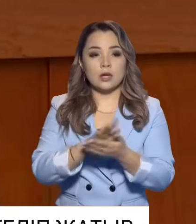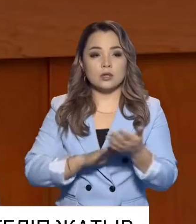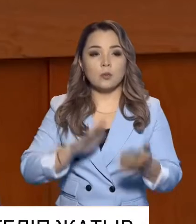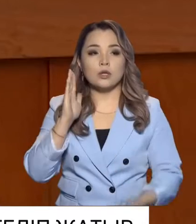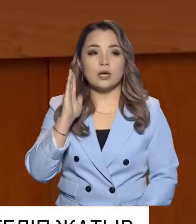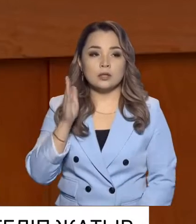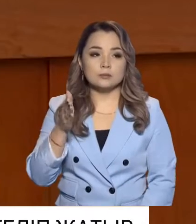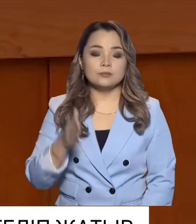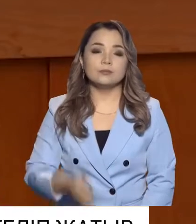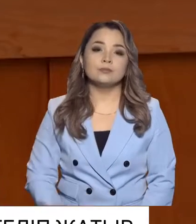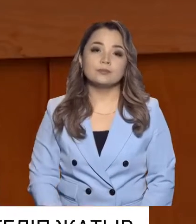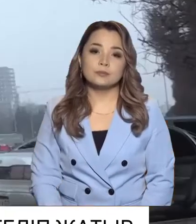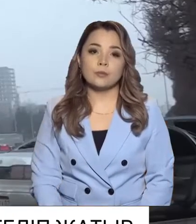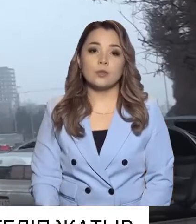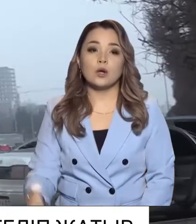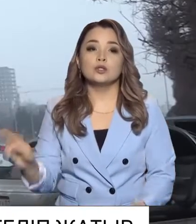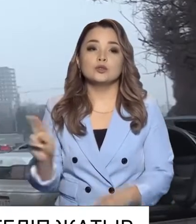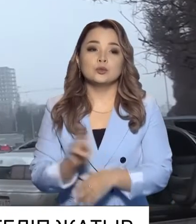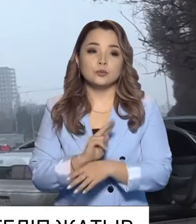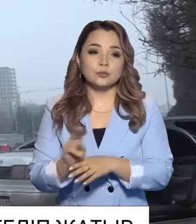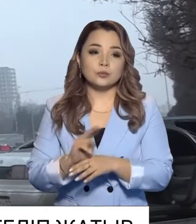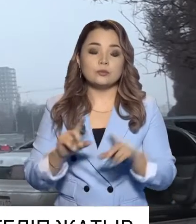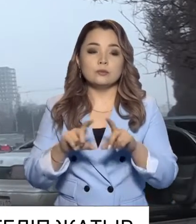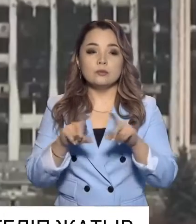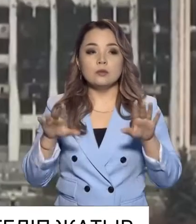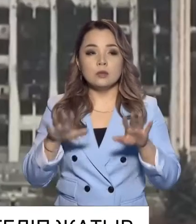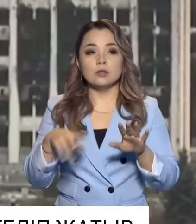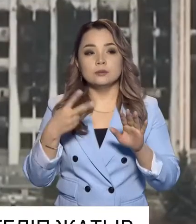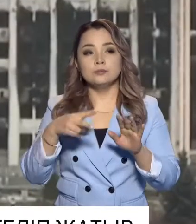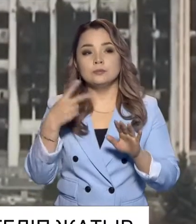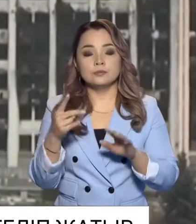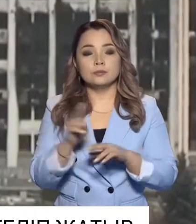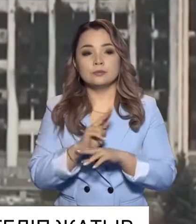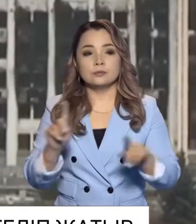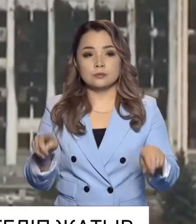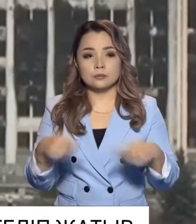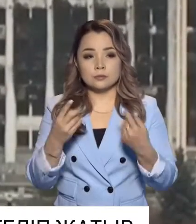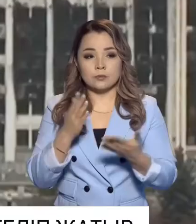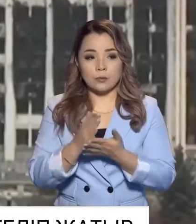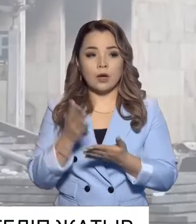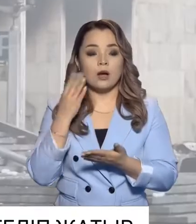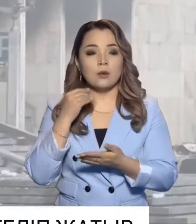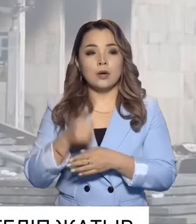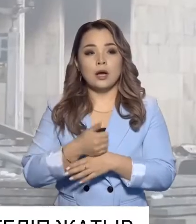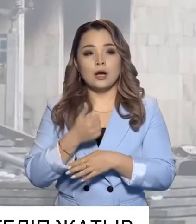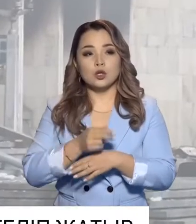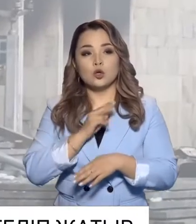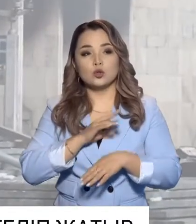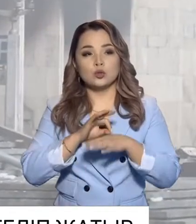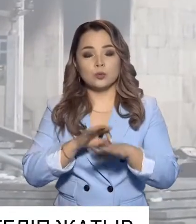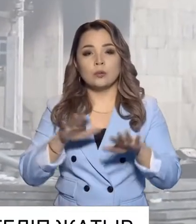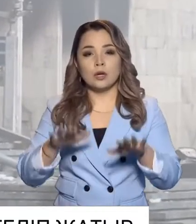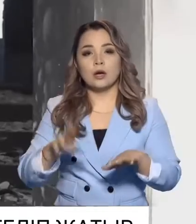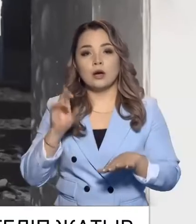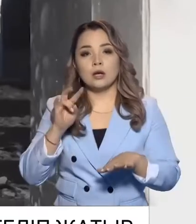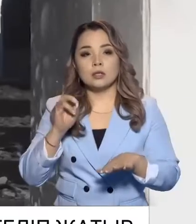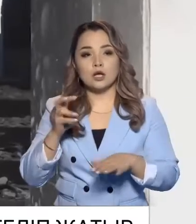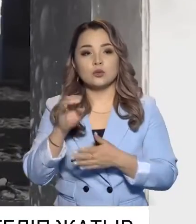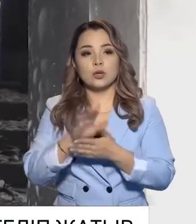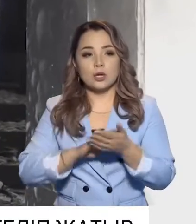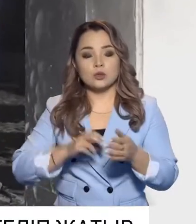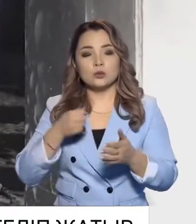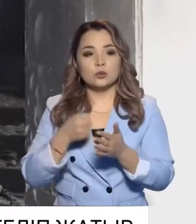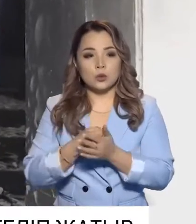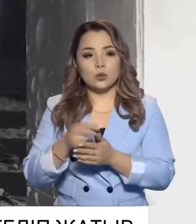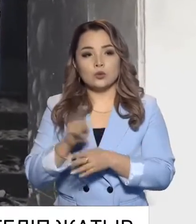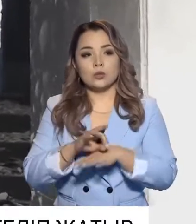жүргізіледі. Жөндеуге келетін ғимараттардың 21-і қалпына келтірілді. Алматы әкімдігінде жұмыс қазанның соңына дейін жалғасады.